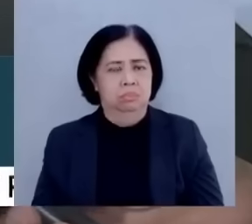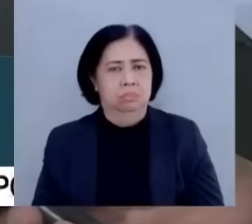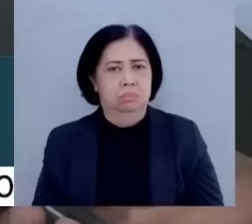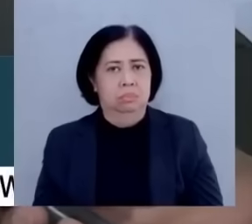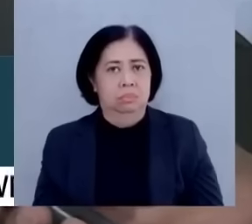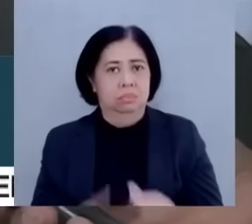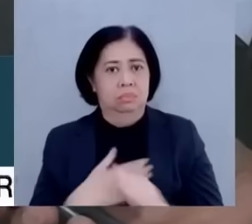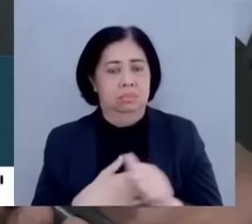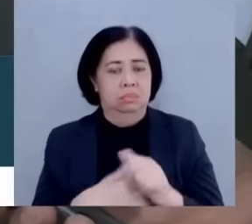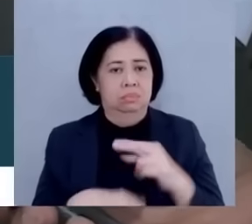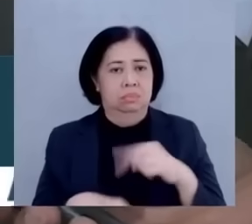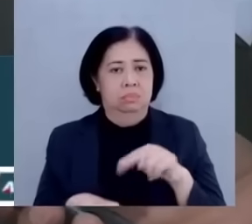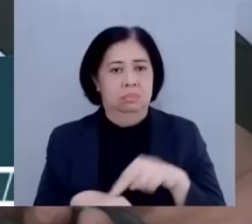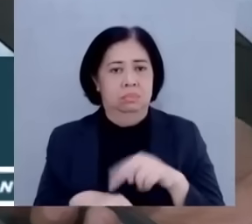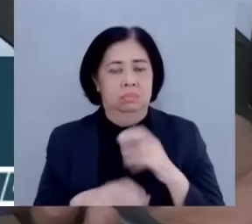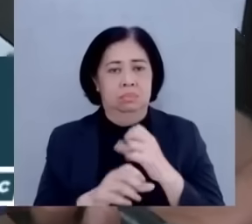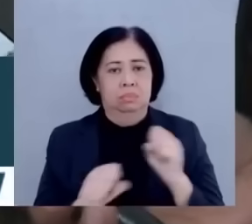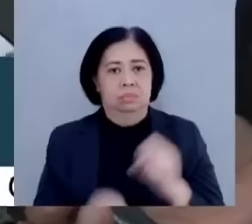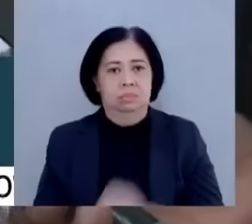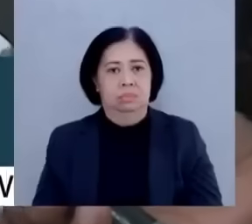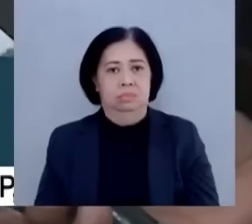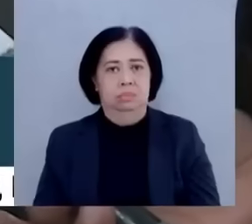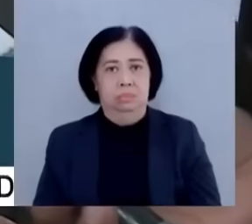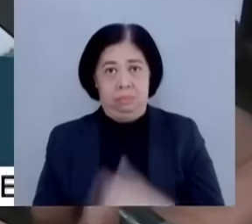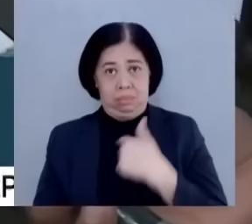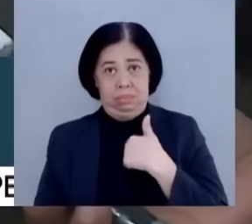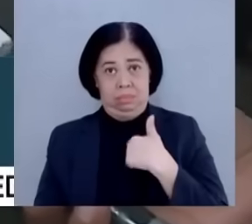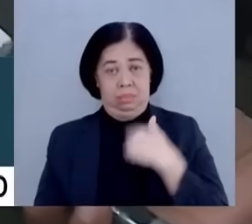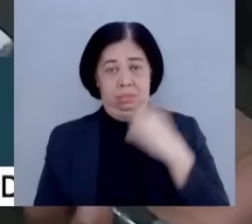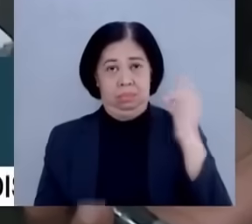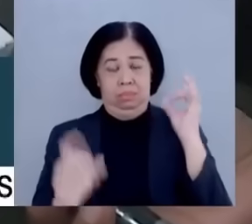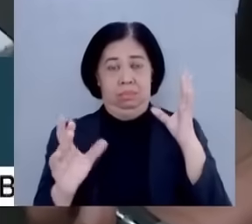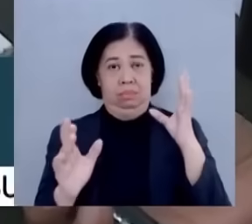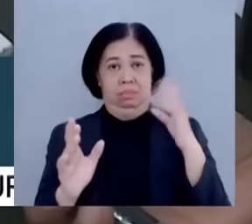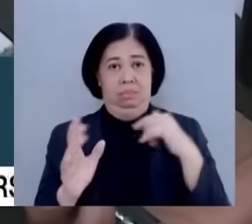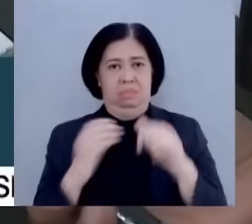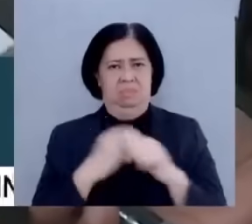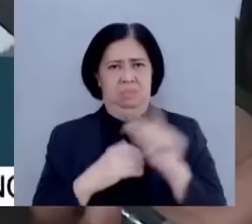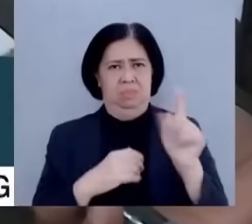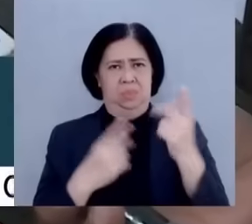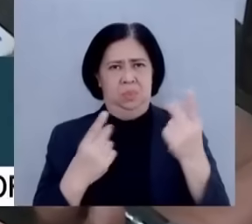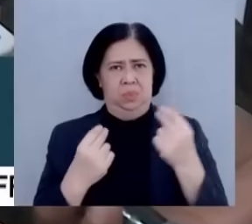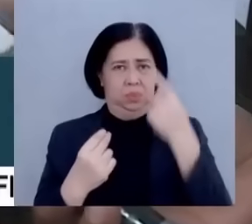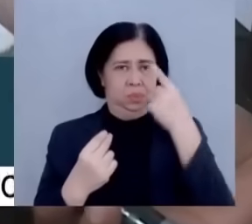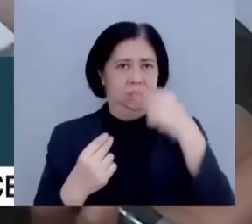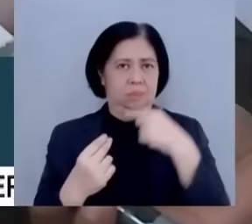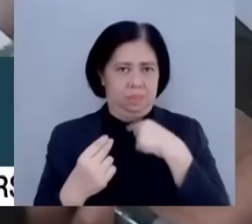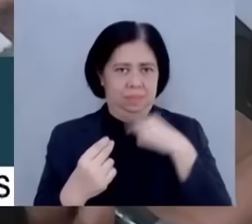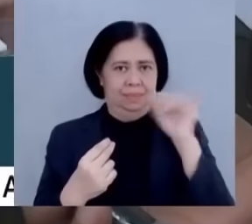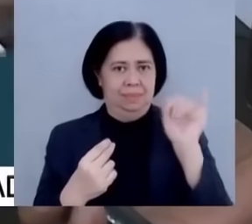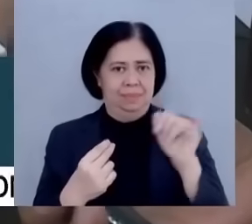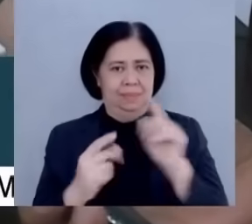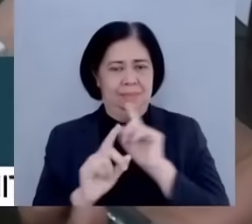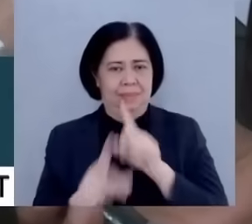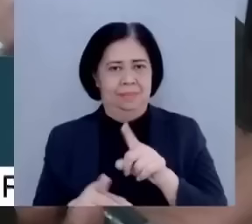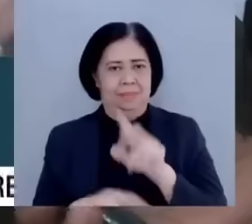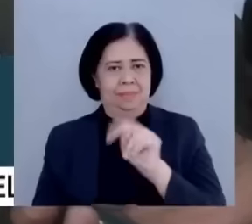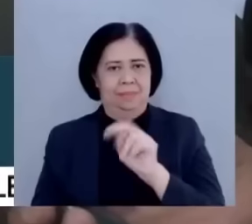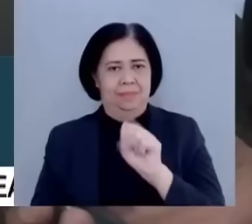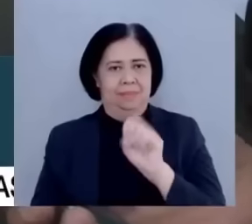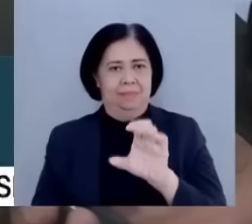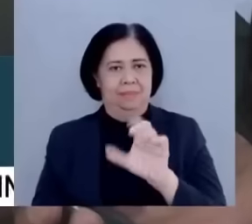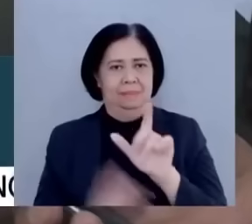national security? Am I a threat to national security? What they are doing to me is a threat. Sagot ko yan sa NSC